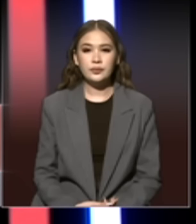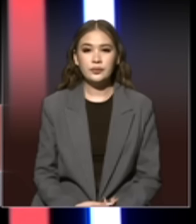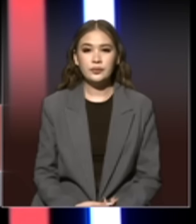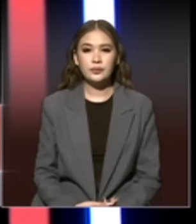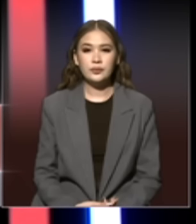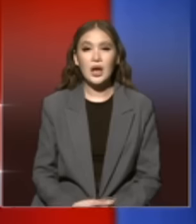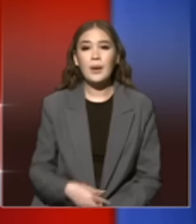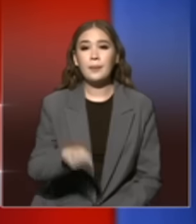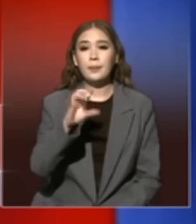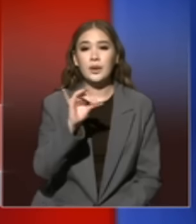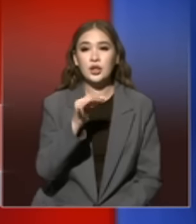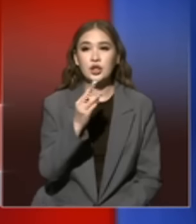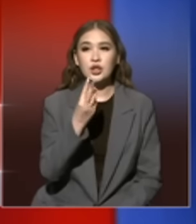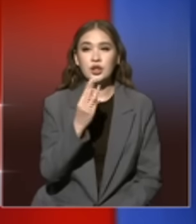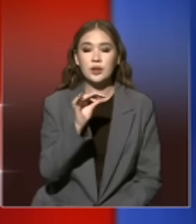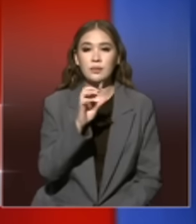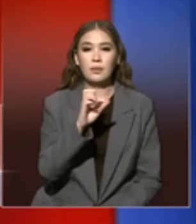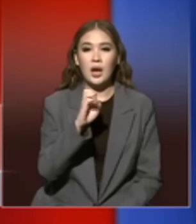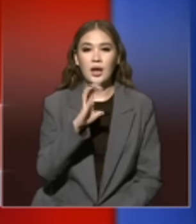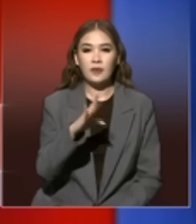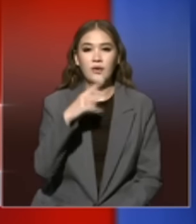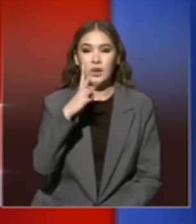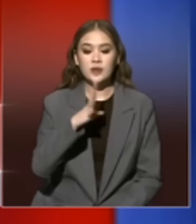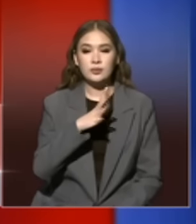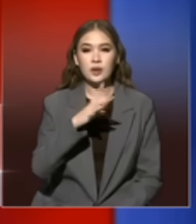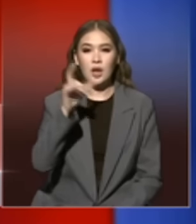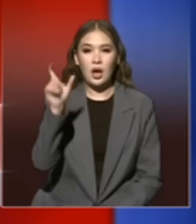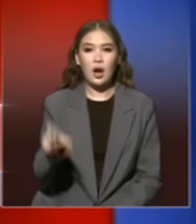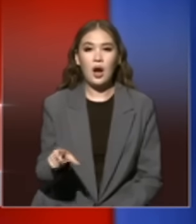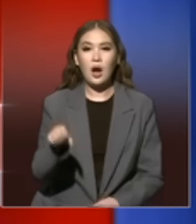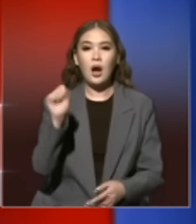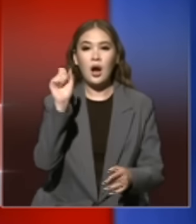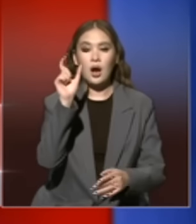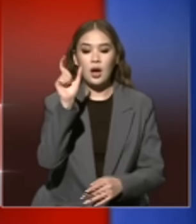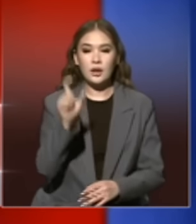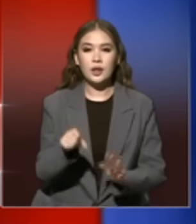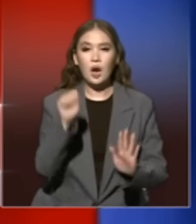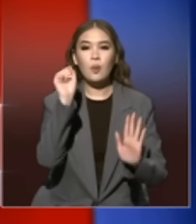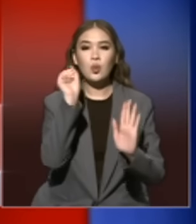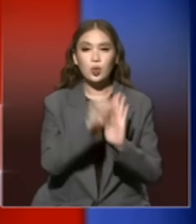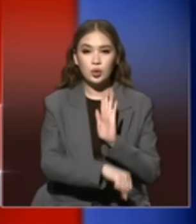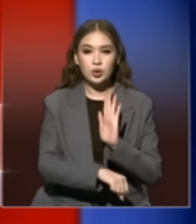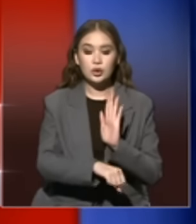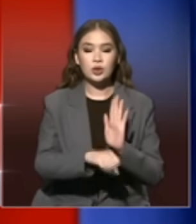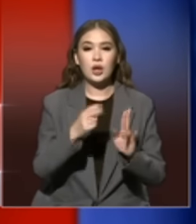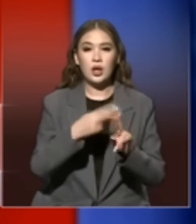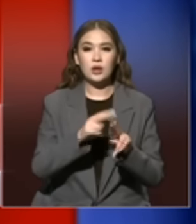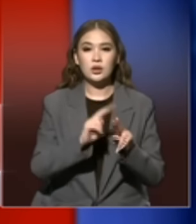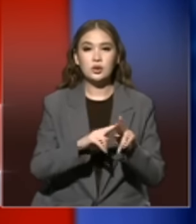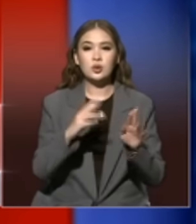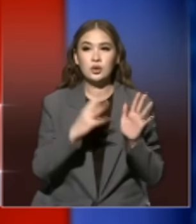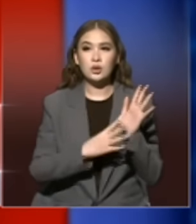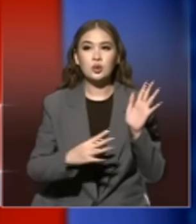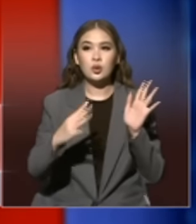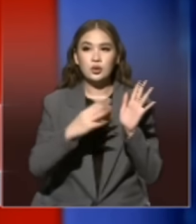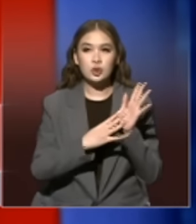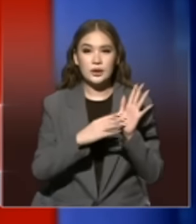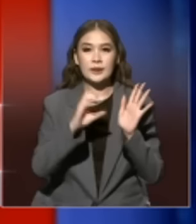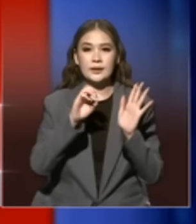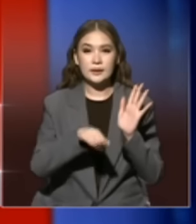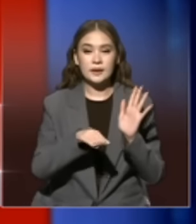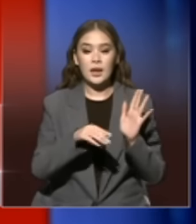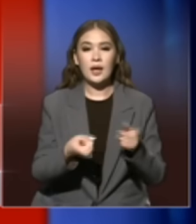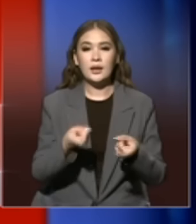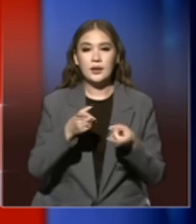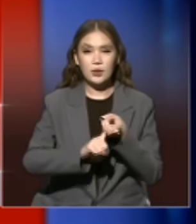мына Бишімбаевқа тағылған айып адам өлімі бойынша, адам өлімі бойынша 99-шы Қазақстан қылмыстық кодексінің 99-шы